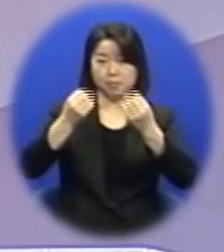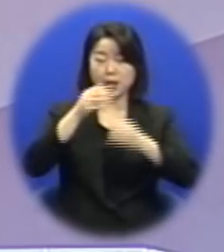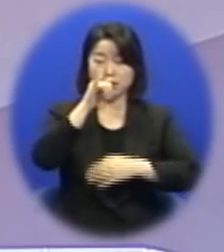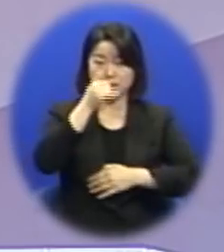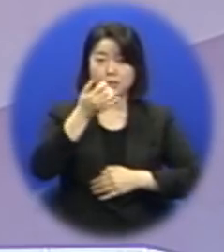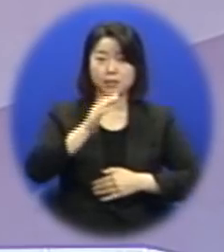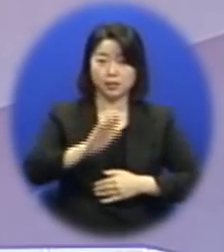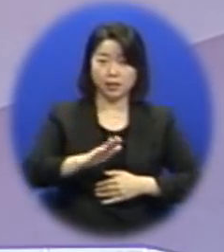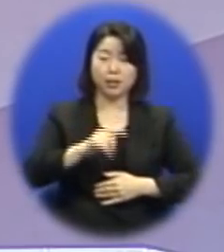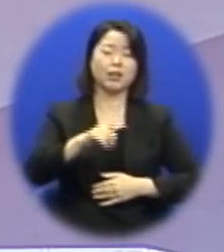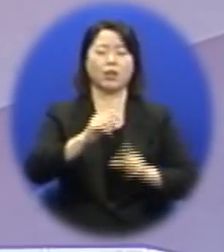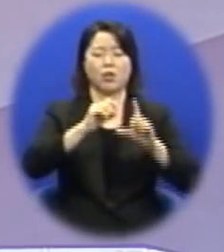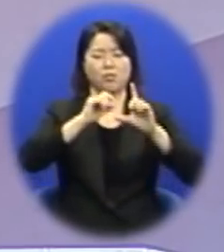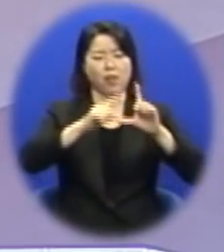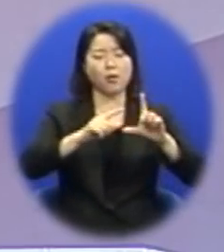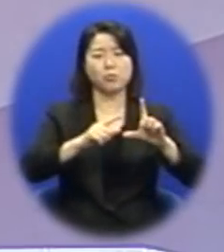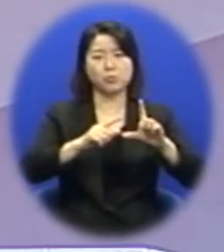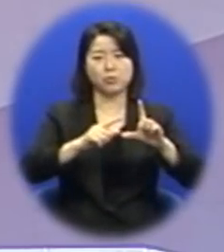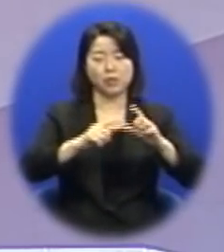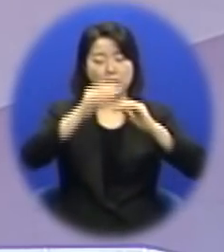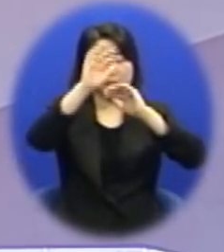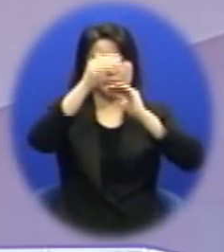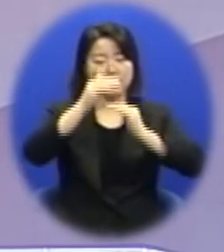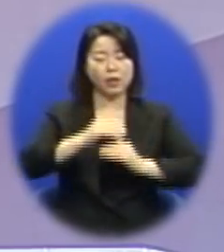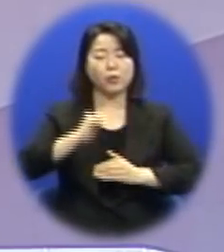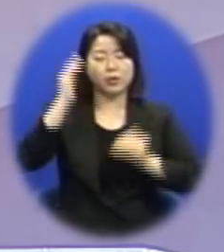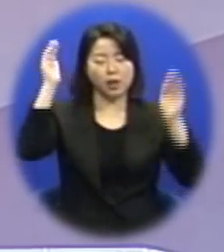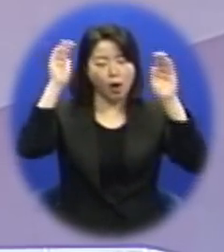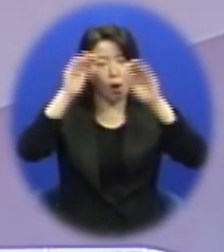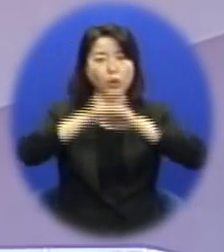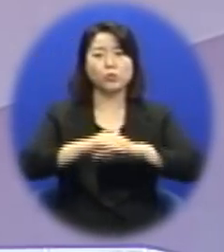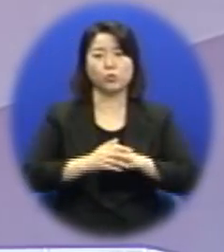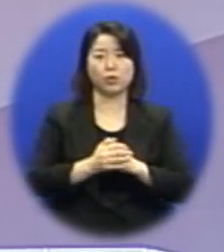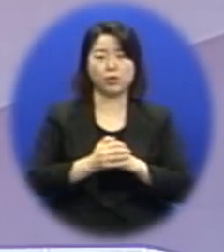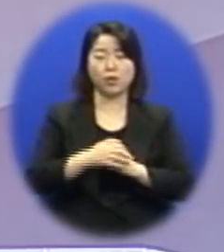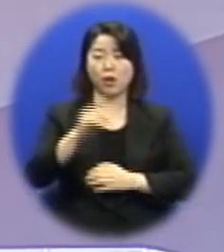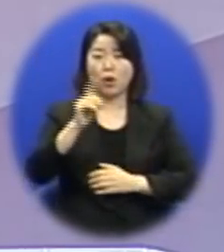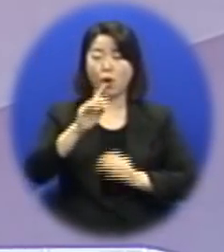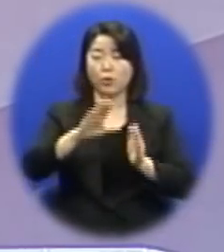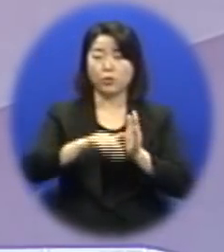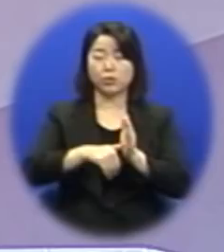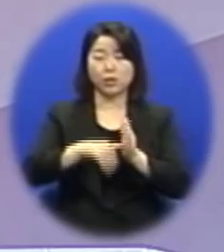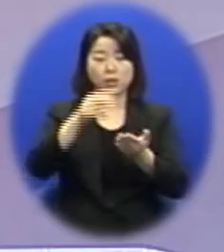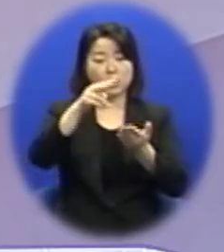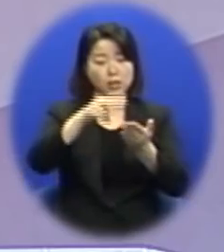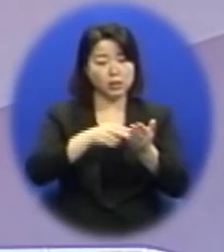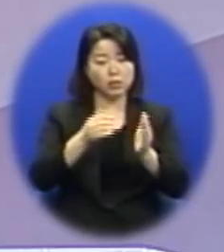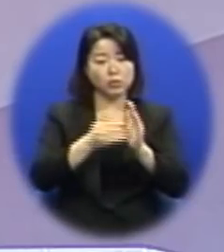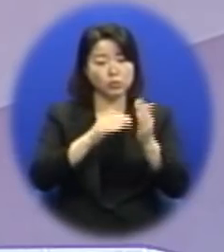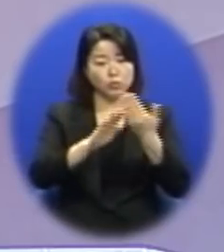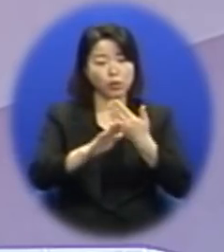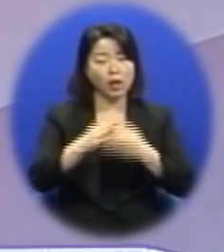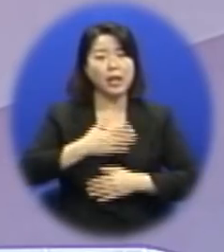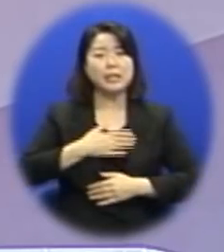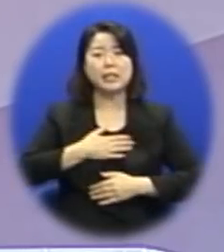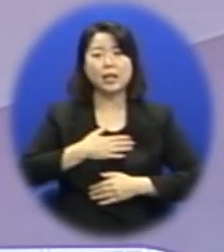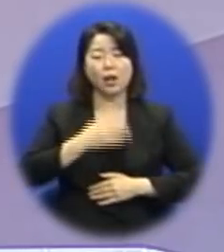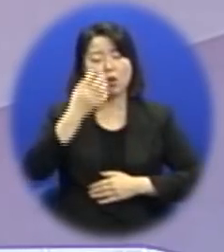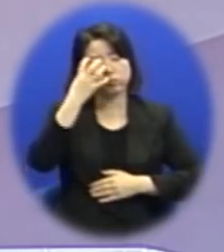상담 대부분 내용이 어두운 내용입니다 어떤 때는 읽고 난 다음에 제가 우울한 마음이 들